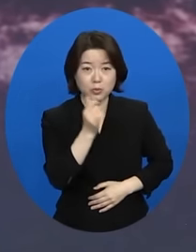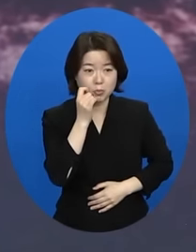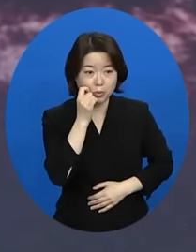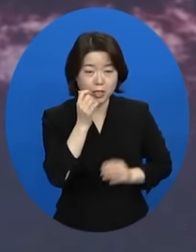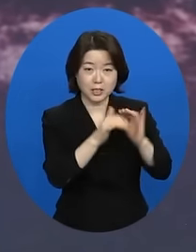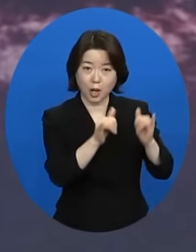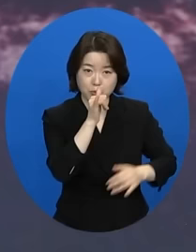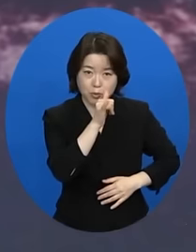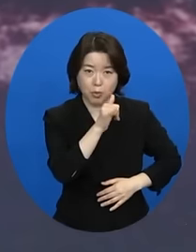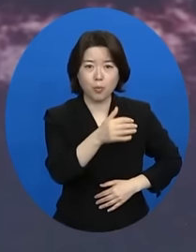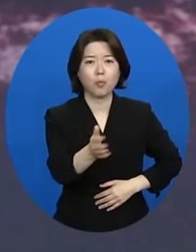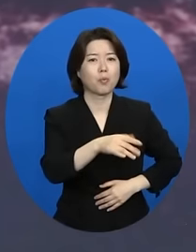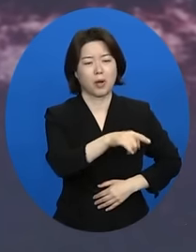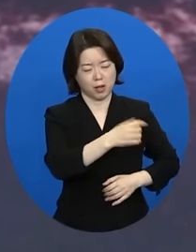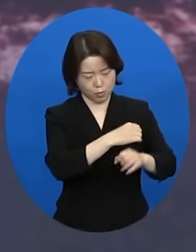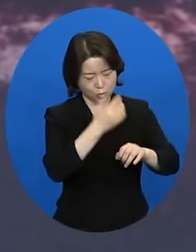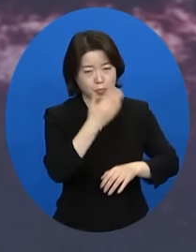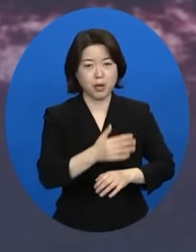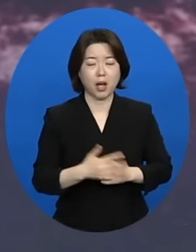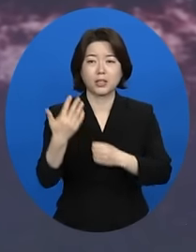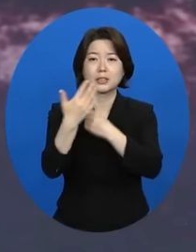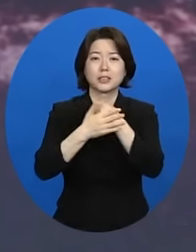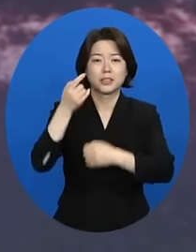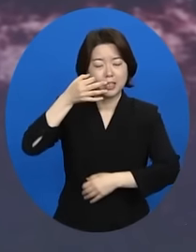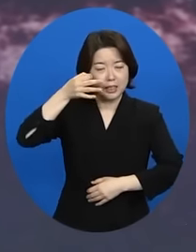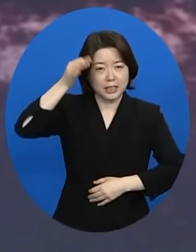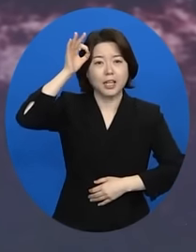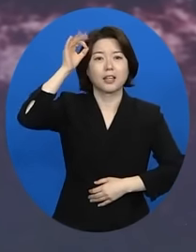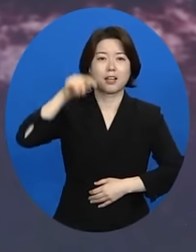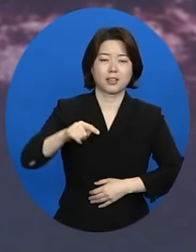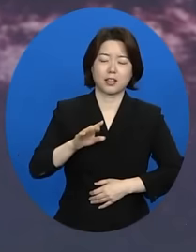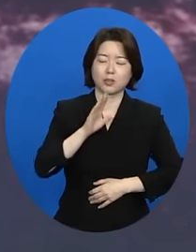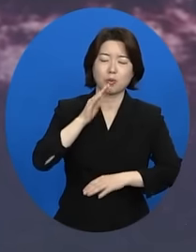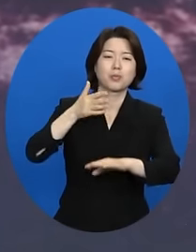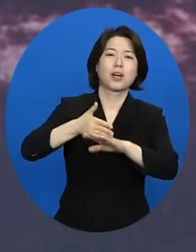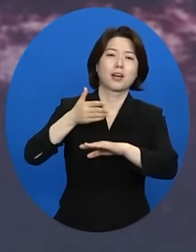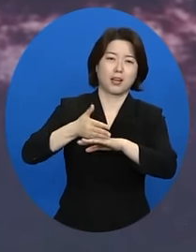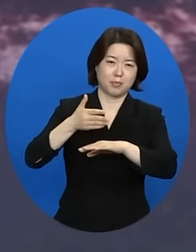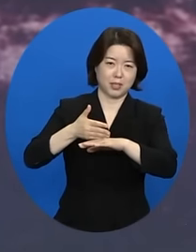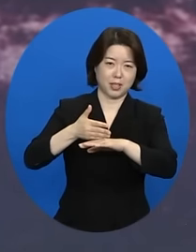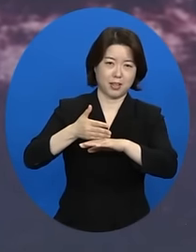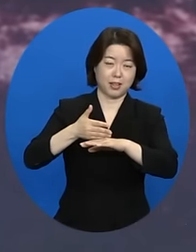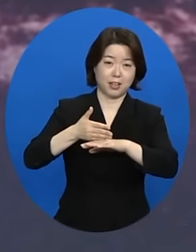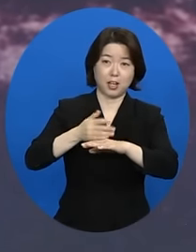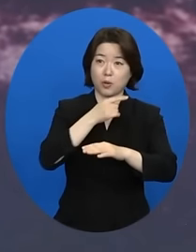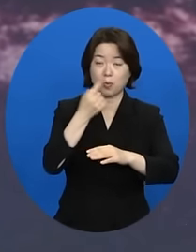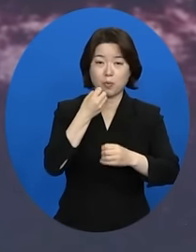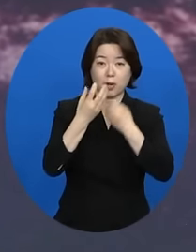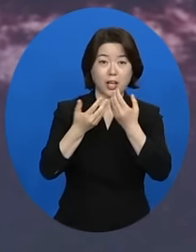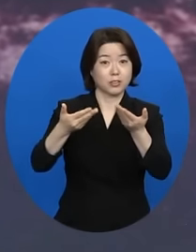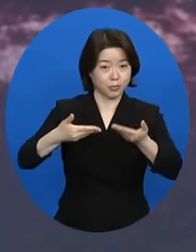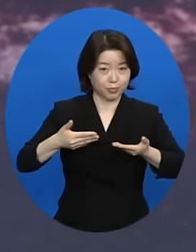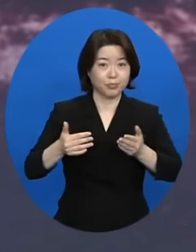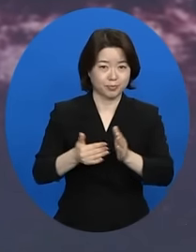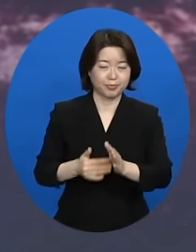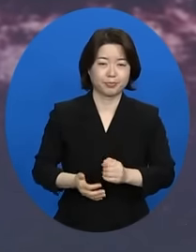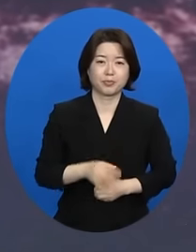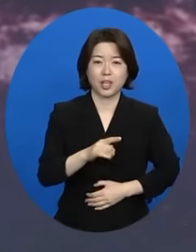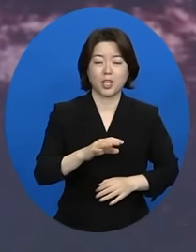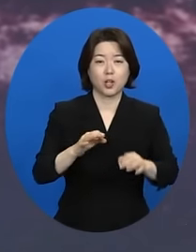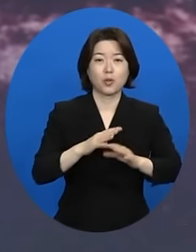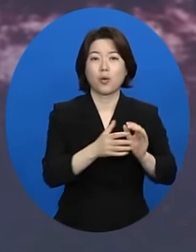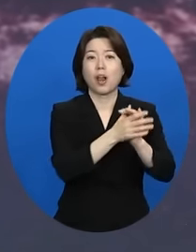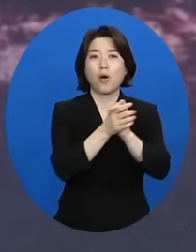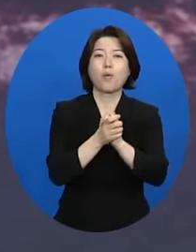있는가 그 은혜를 깨닫게 되어서 너무나 감사하다고 하는 그런 간증을 해 주셨어요. 이 놀라운